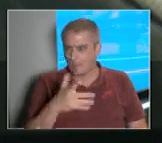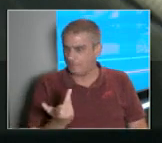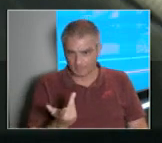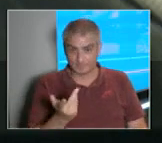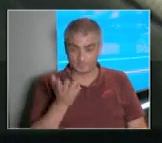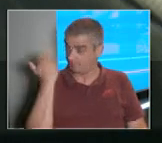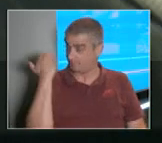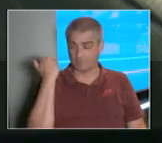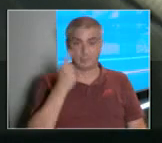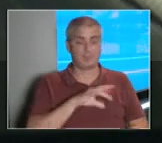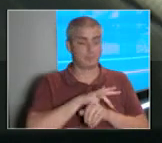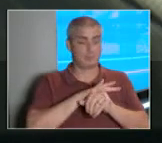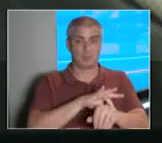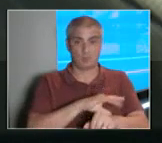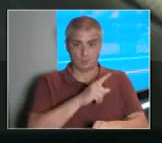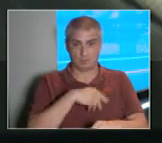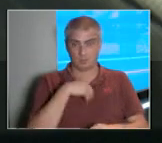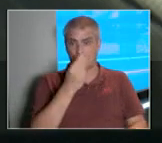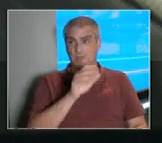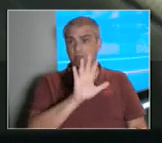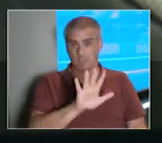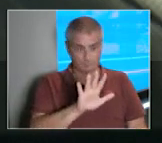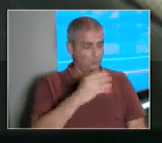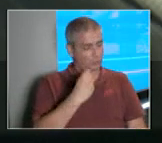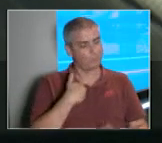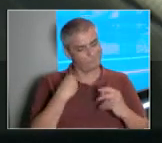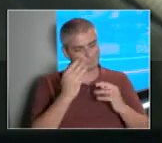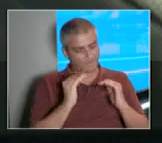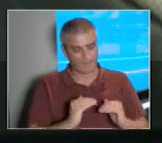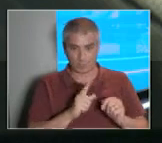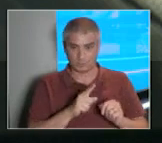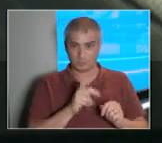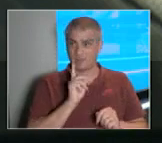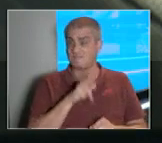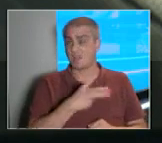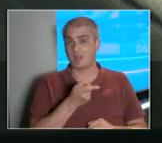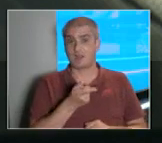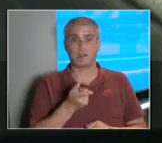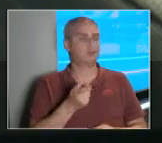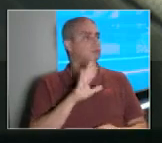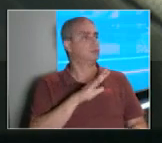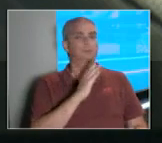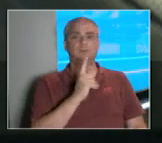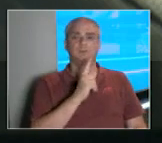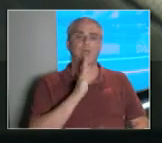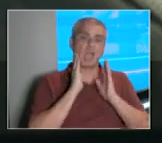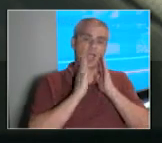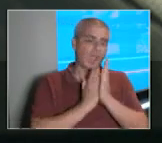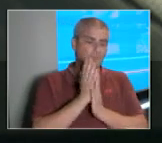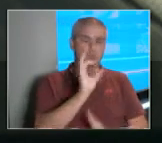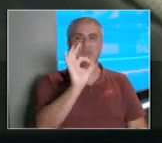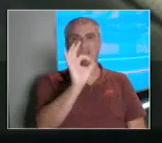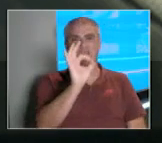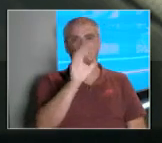היום. אז על ניהול נתתי לו 5, היום אני אתן לו פחות. ועל אמינות. יש צעד אחד נכון. באמינות אני נותן לו